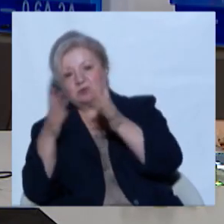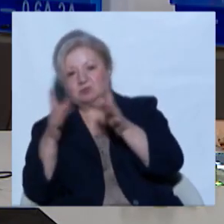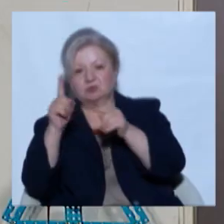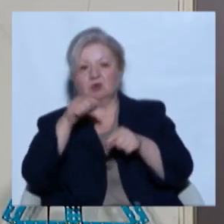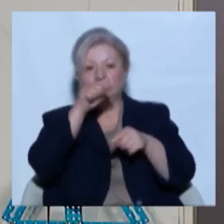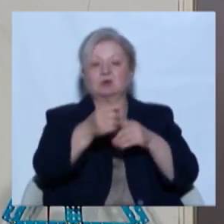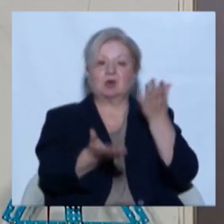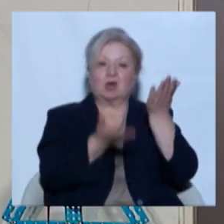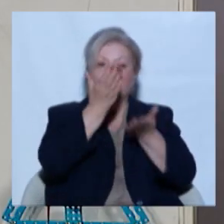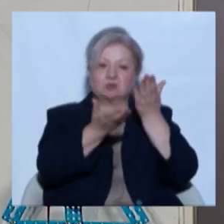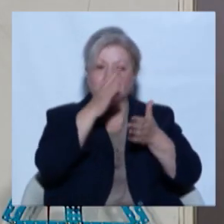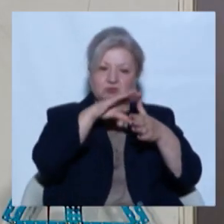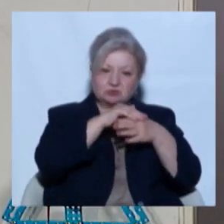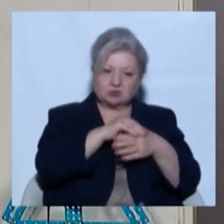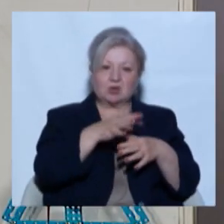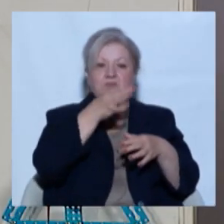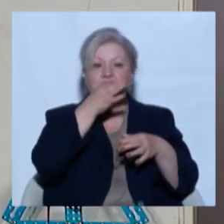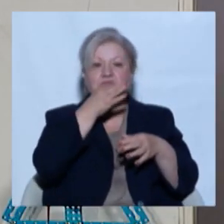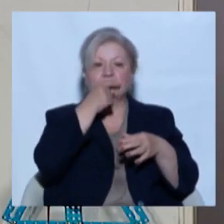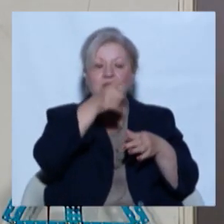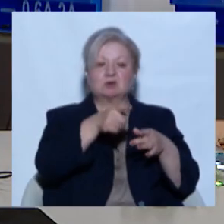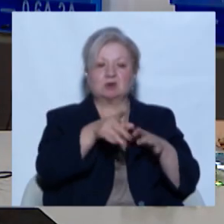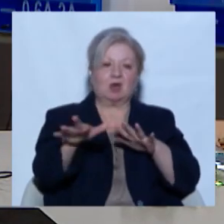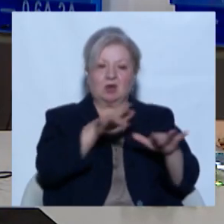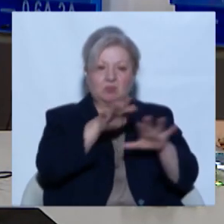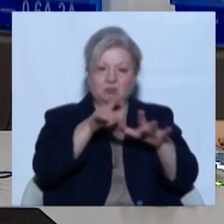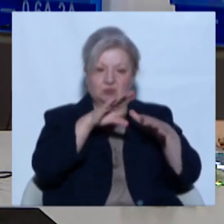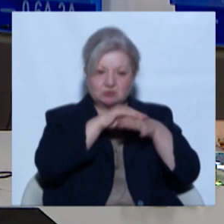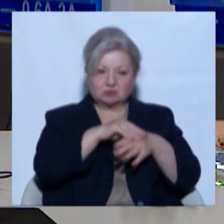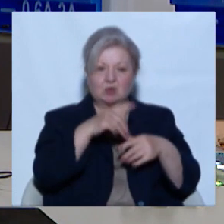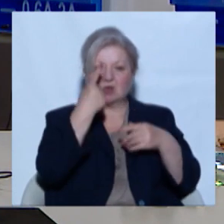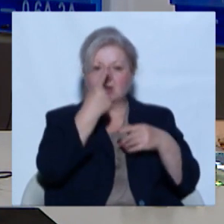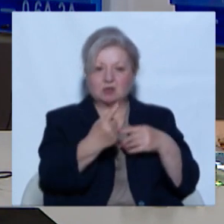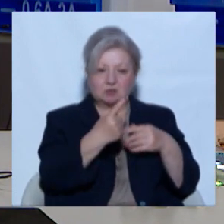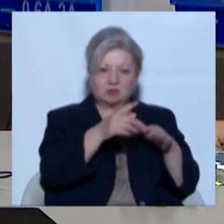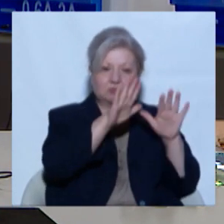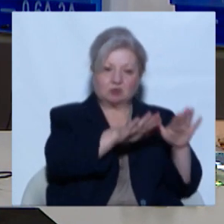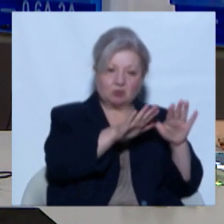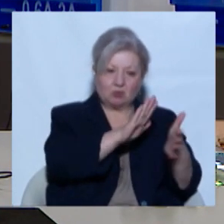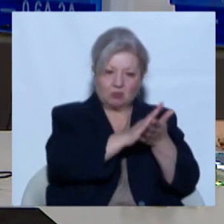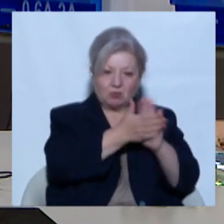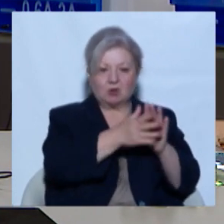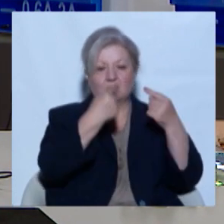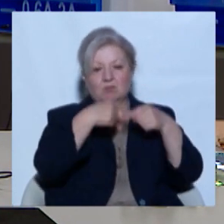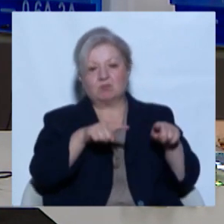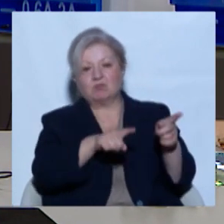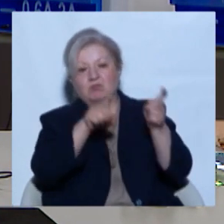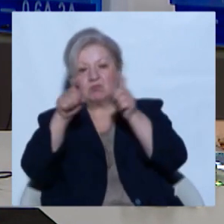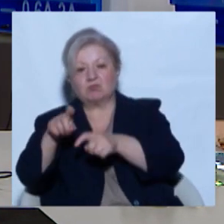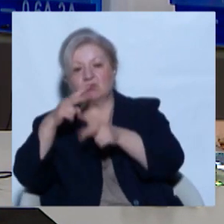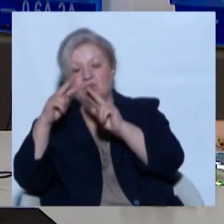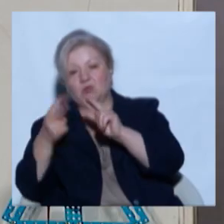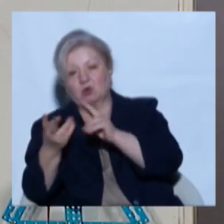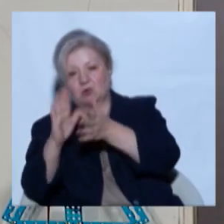განსაზღვრა. მან აწონა სხეული, შემდეგ ამოძრავა სხეული, ერთი მდგომარეობიდან მეორეში გადაიტანა. ეს ყველაფერიც